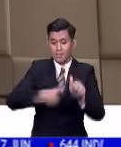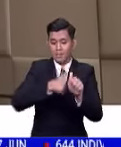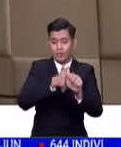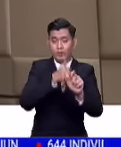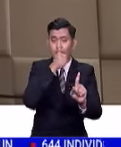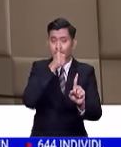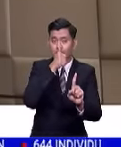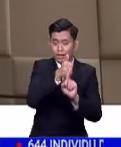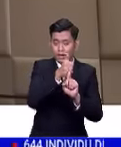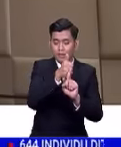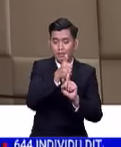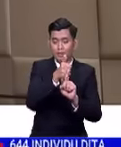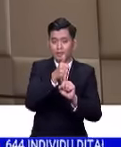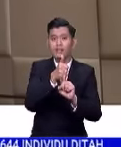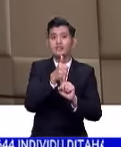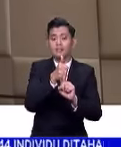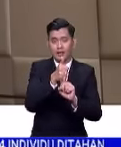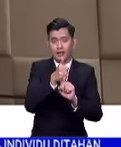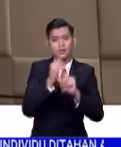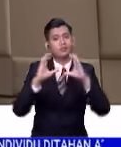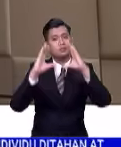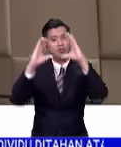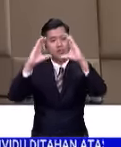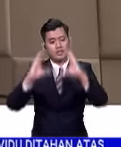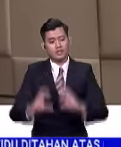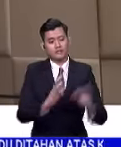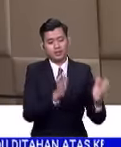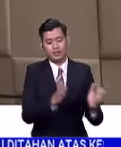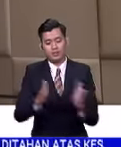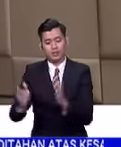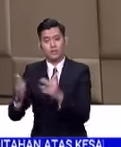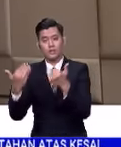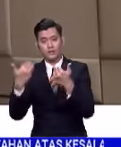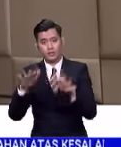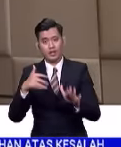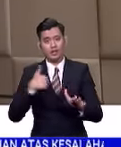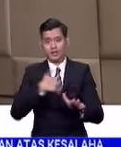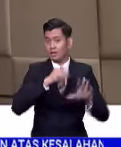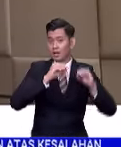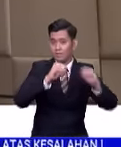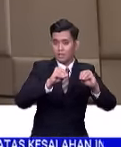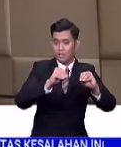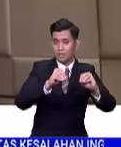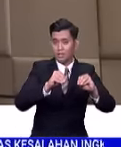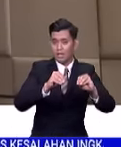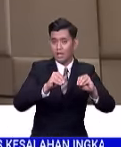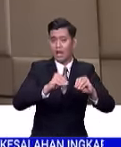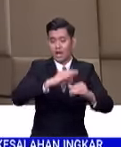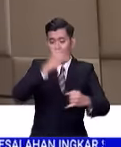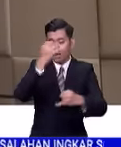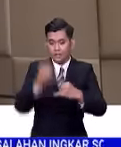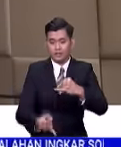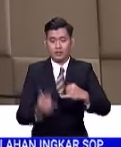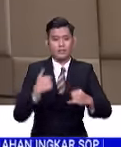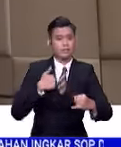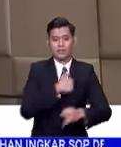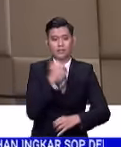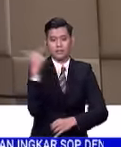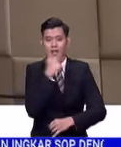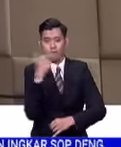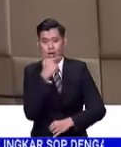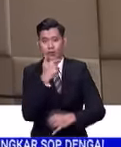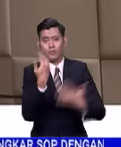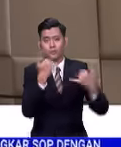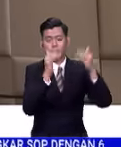arahan-arahan dan ikut taktika-taktika yang kita berikan. Dan of course, akhirnya kita pun tak nak